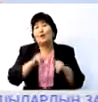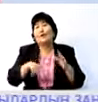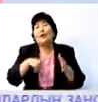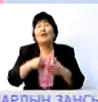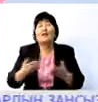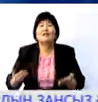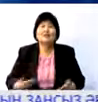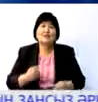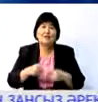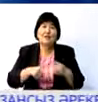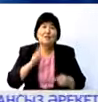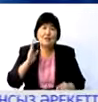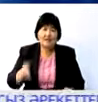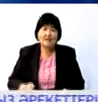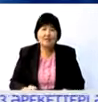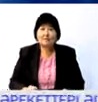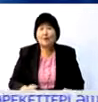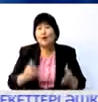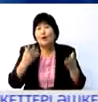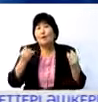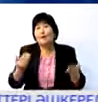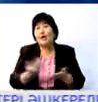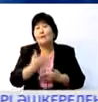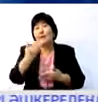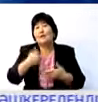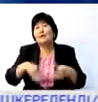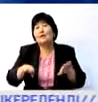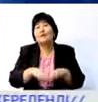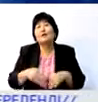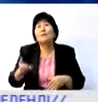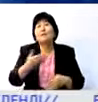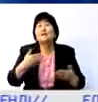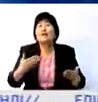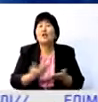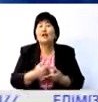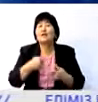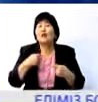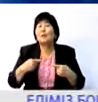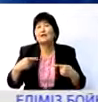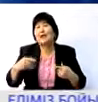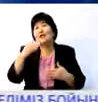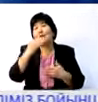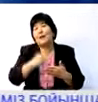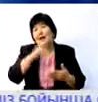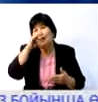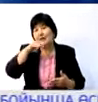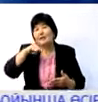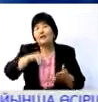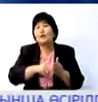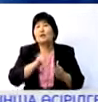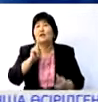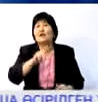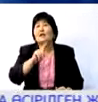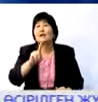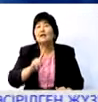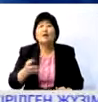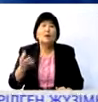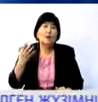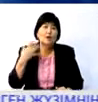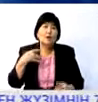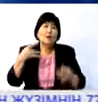берсін. Күндізгі ақпараттар реті осындай. Біздің жаңалықтарымызды және басқа да бағдарламаларымызды kazdrk.kz-тен